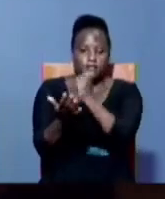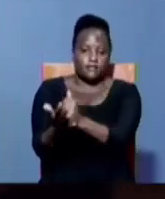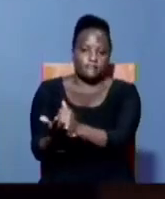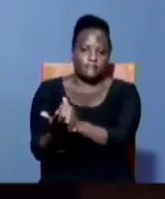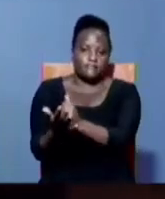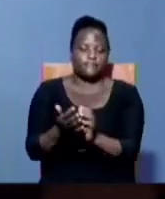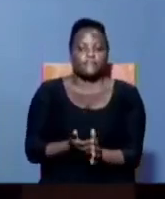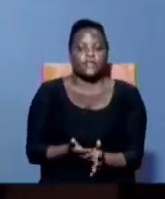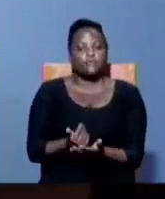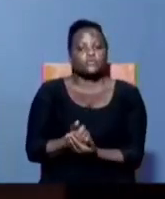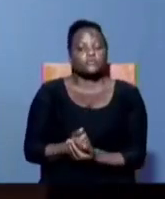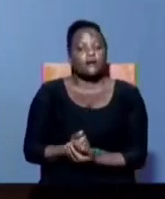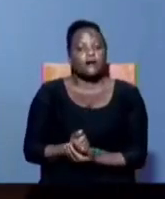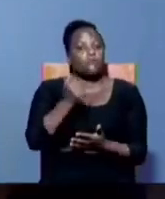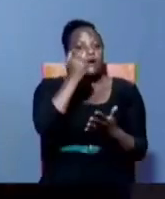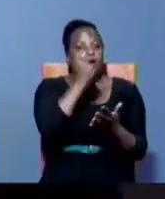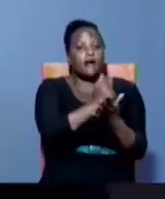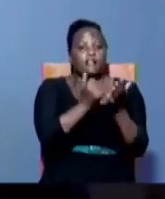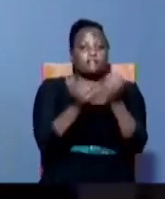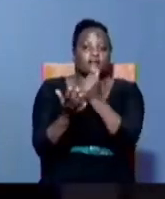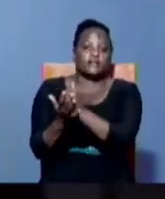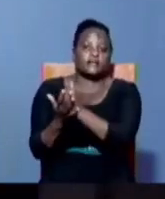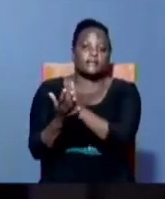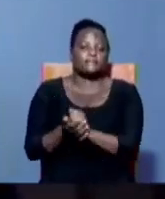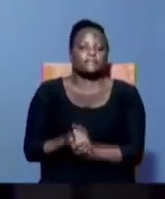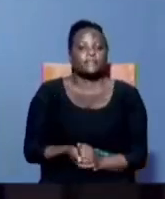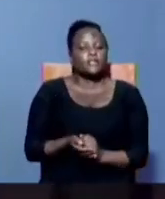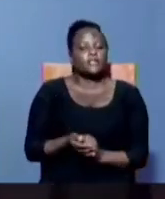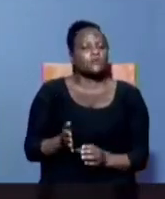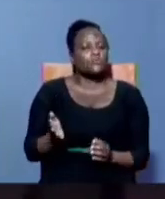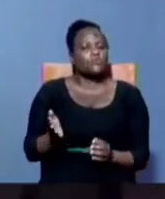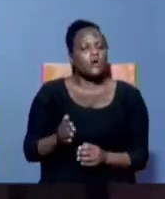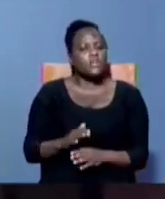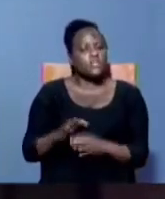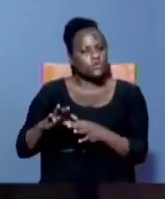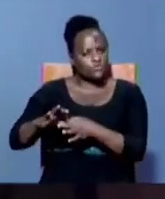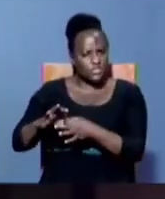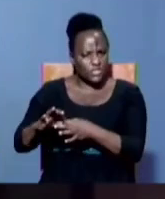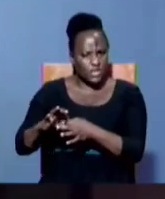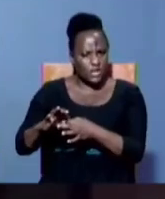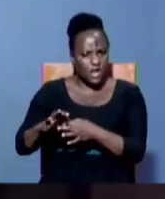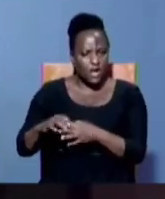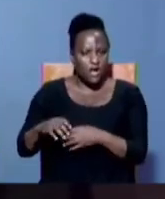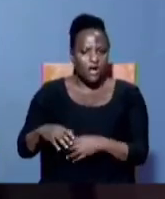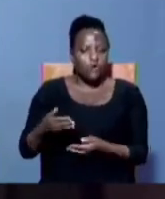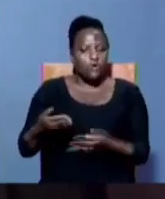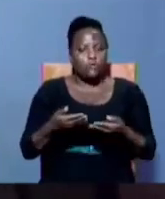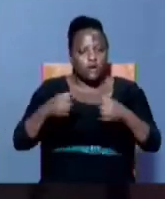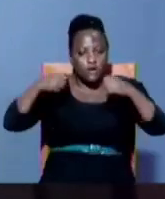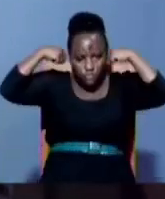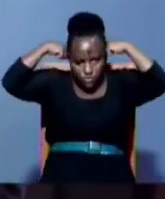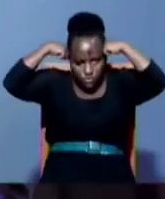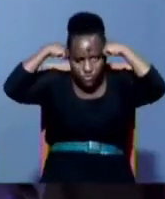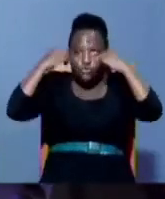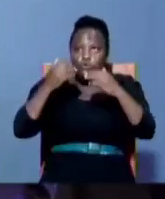kwa sababu Kalvari ilikuwa ni uhusika wa mwana kondoo wa Mungu achukue dhambi ya ulimwengu.